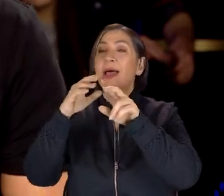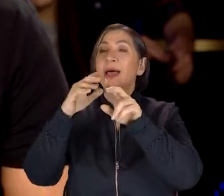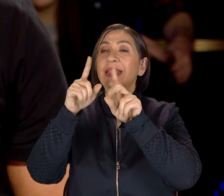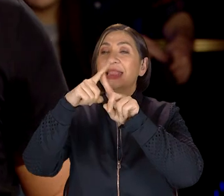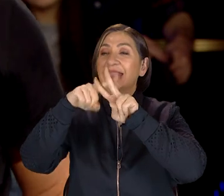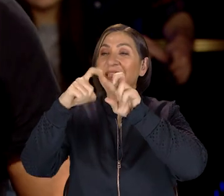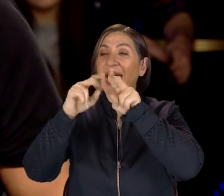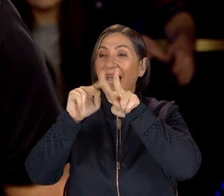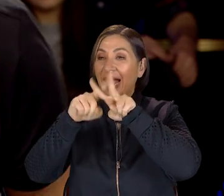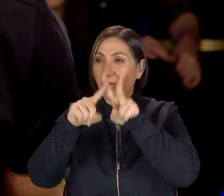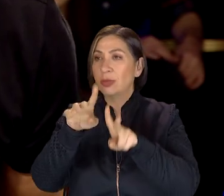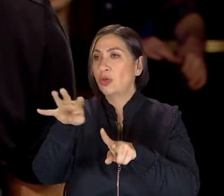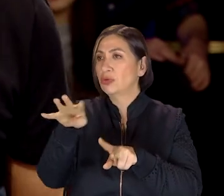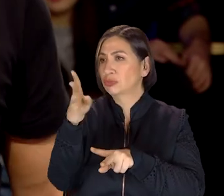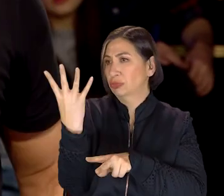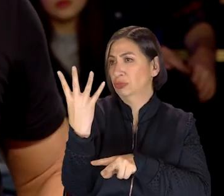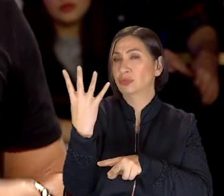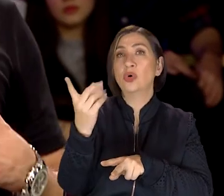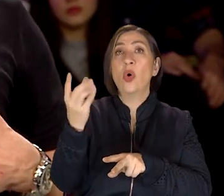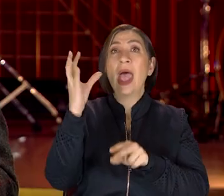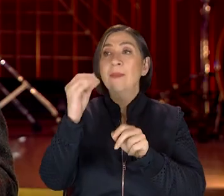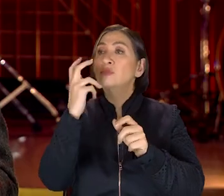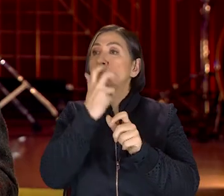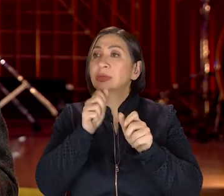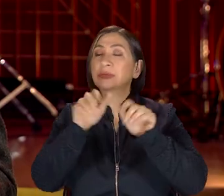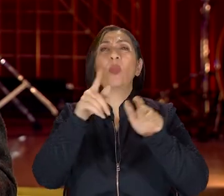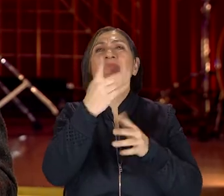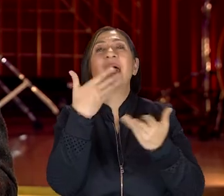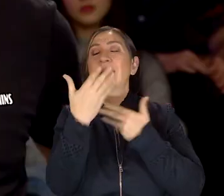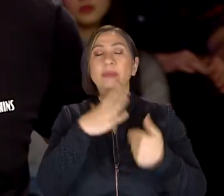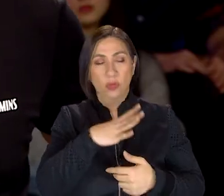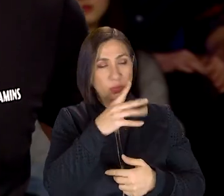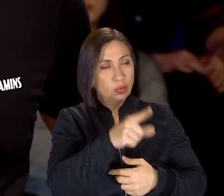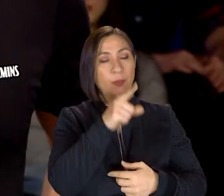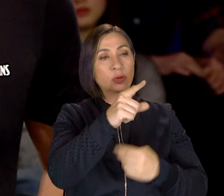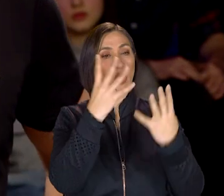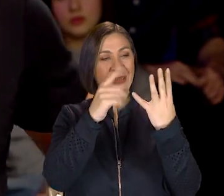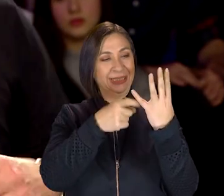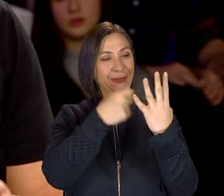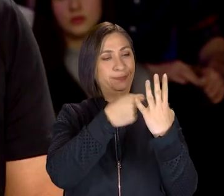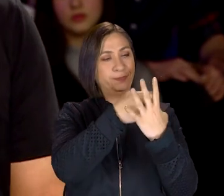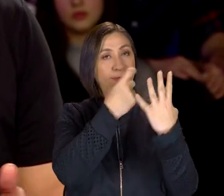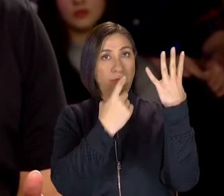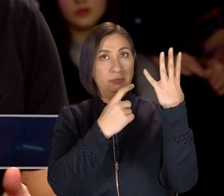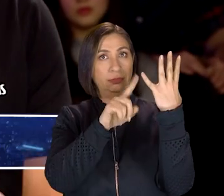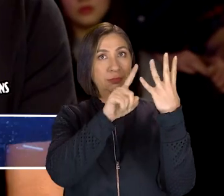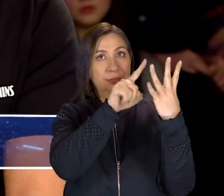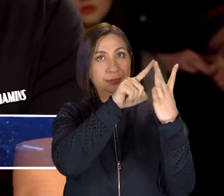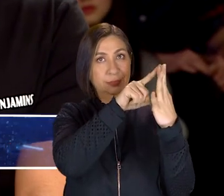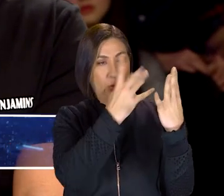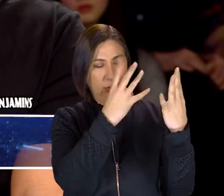çok üreten, müzik yani pompalayan adamları değil mi bunlar? Orada şunu anlatmaya çalışıyorum. Yani bu dört isim mesela neden hani böyle bir